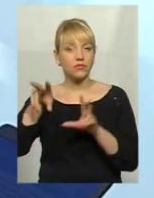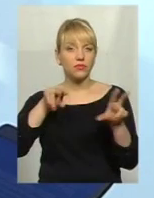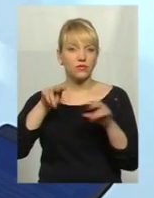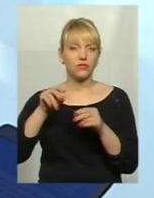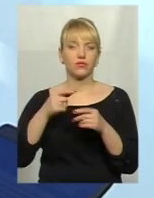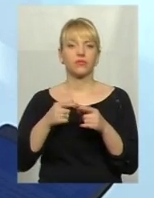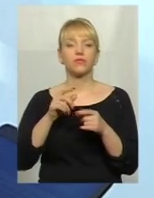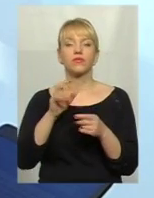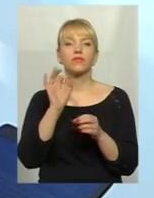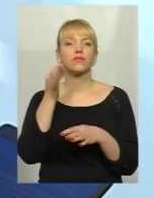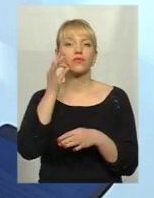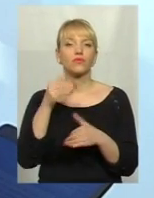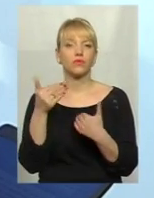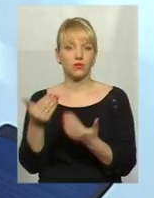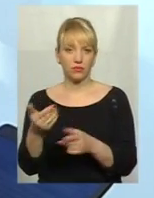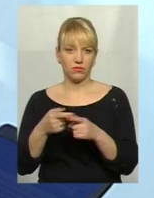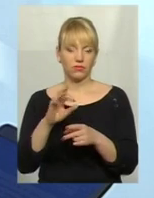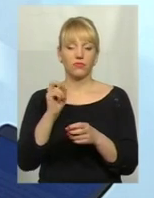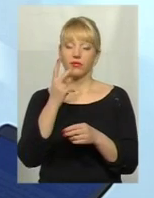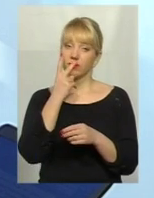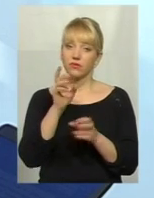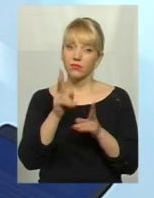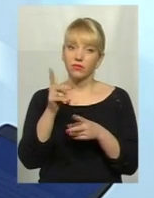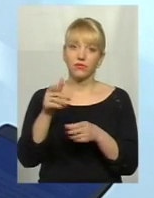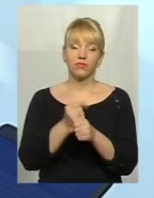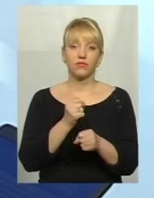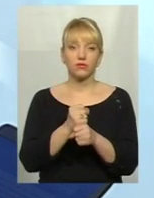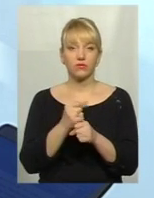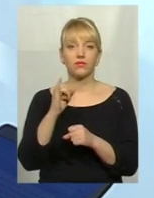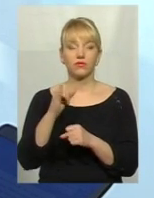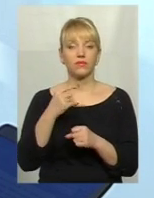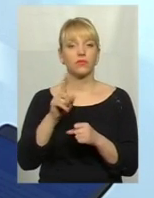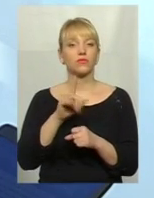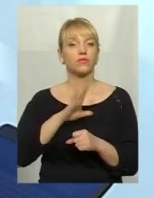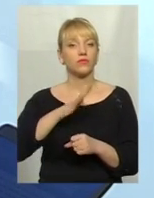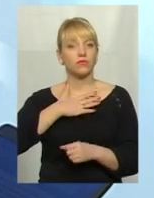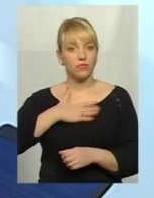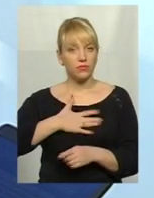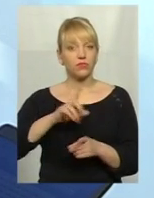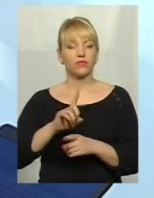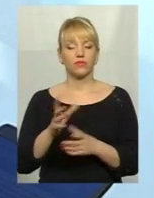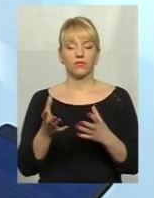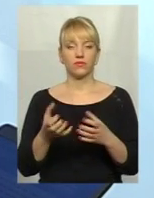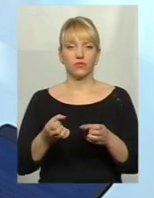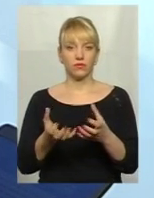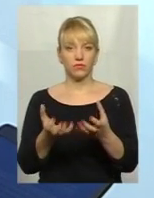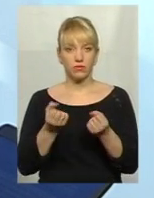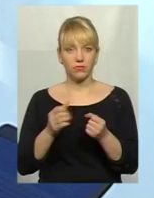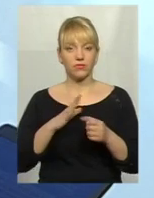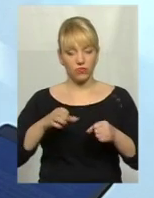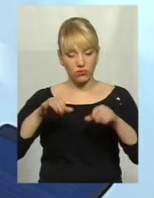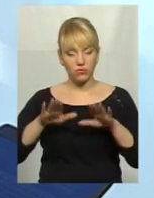ми бачили, як функціонує. І от що приємно, що це дійсно було рішення прийняте, виважене і всіма, і от